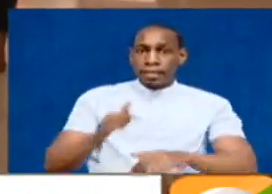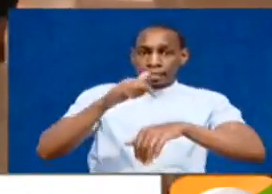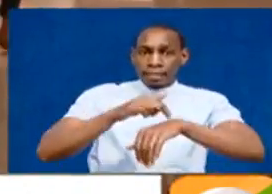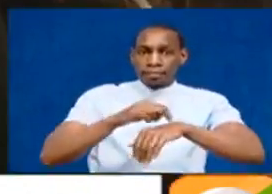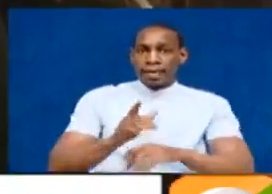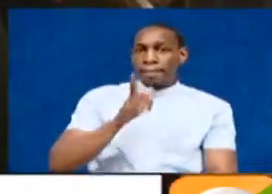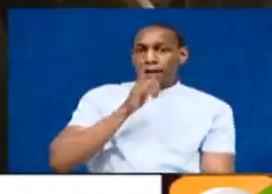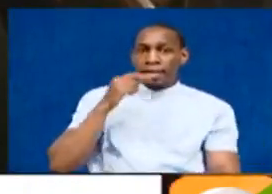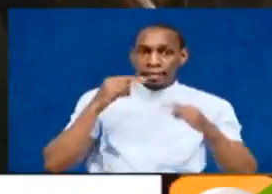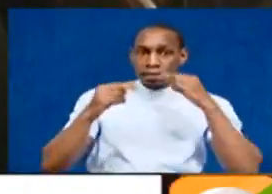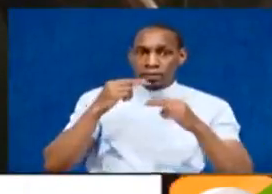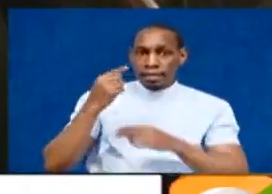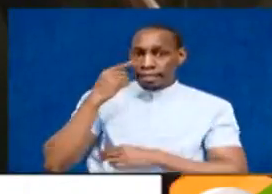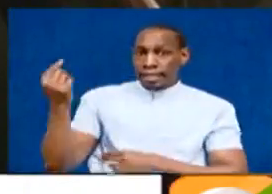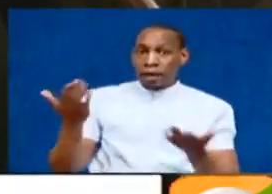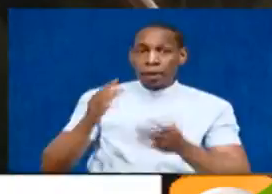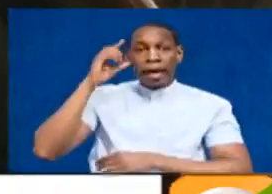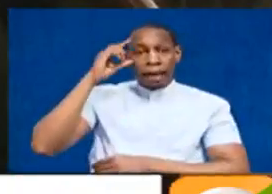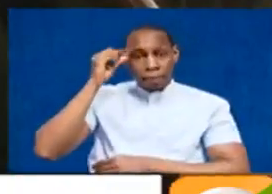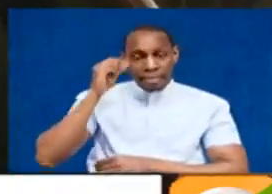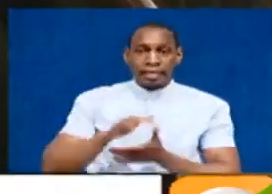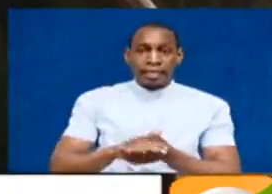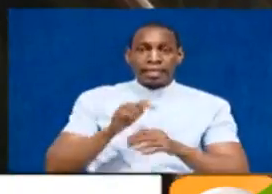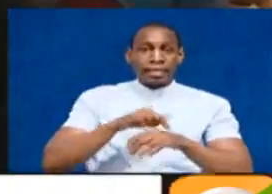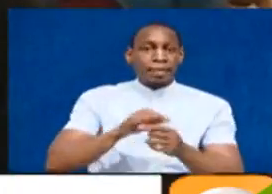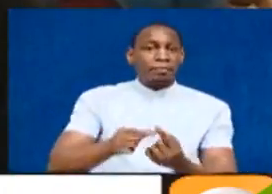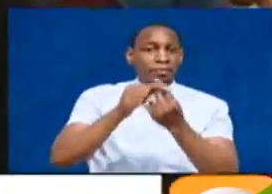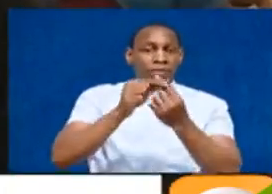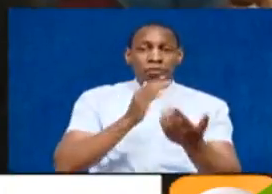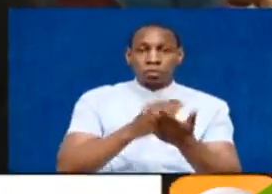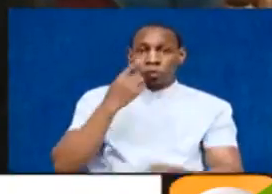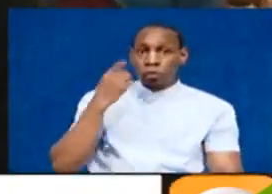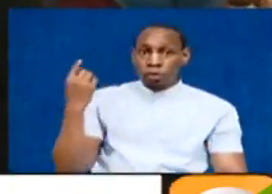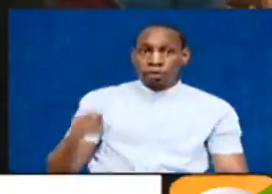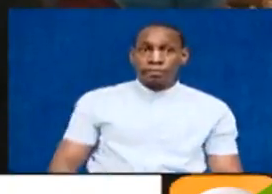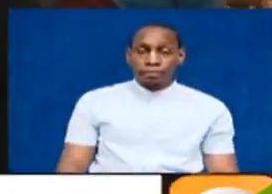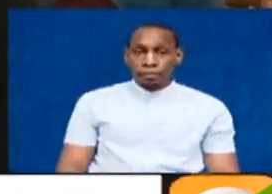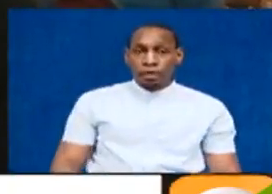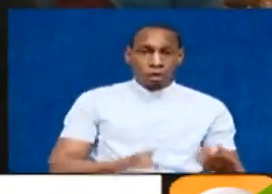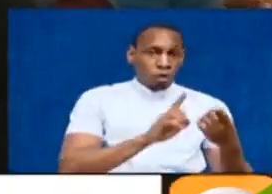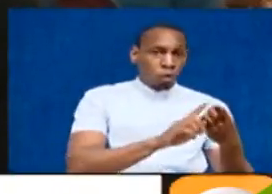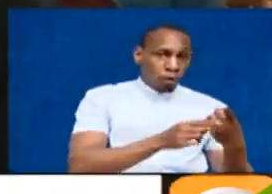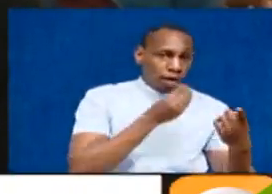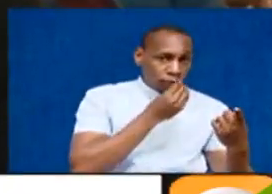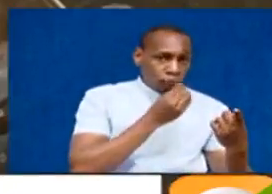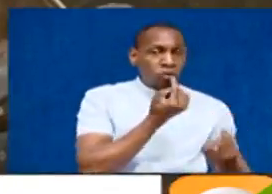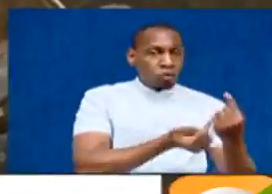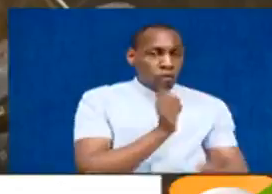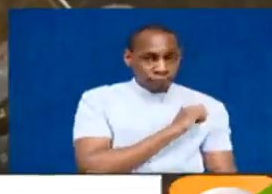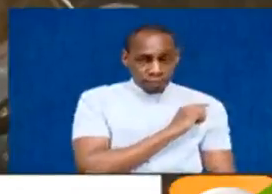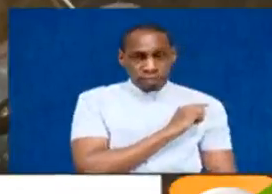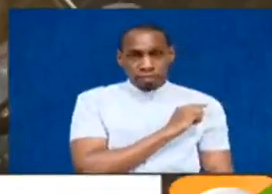Wakati wa maakuli katika hoteli hii jijini Mombasa ni wakati wa kipekee. Kando na kitoweo